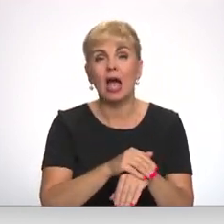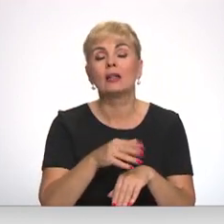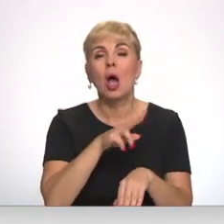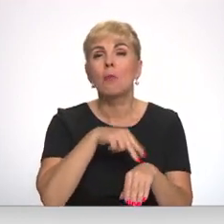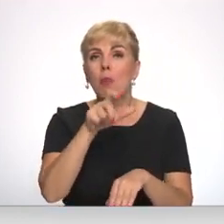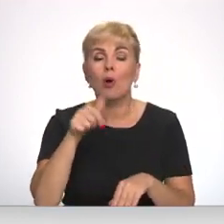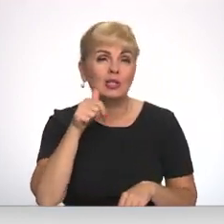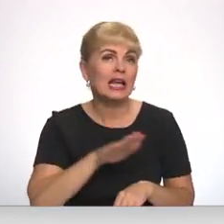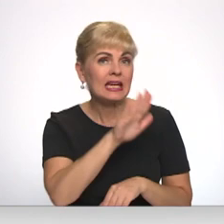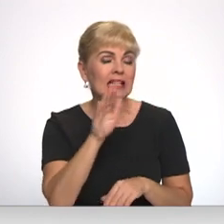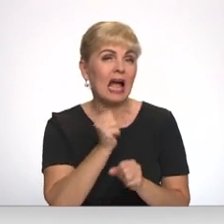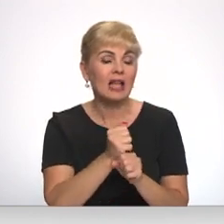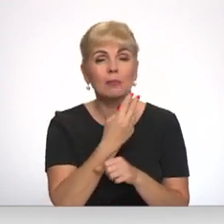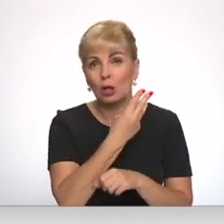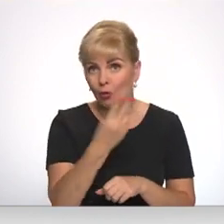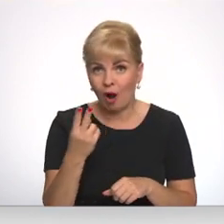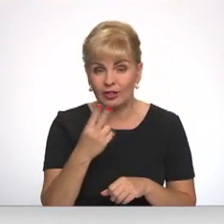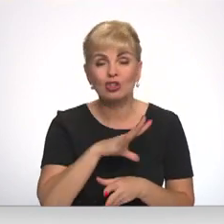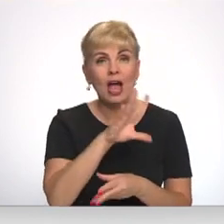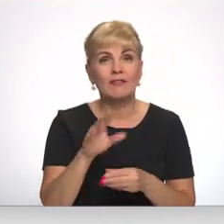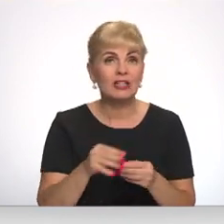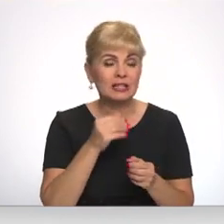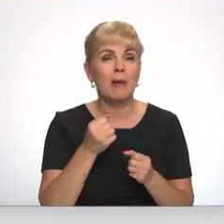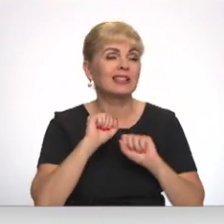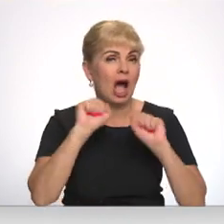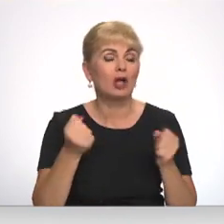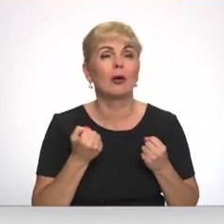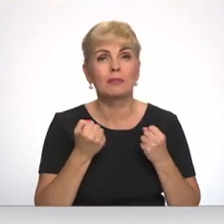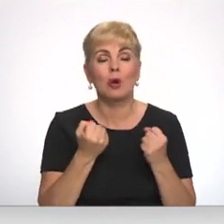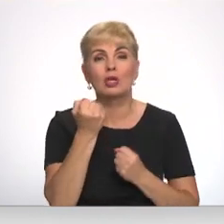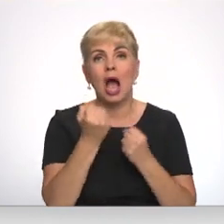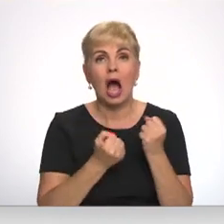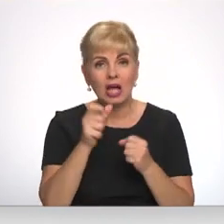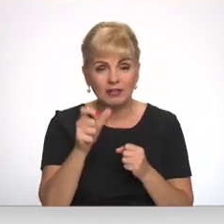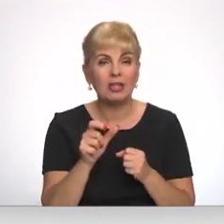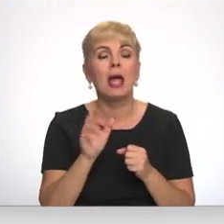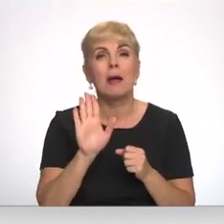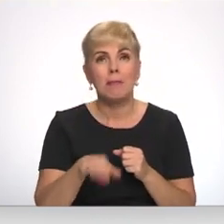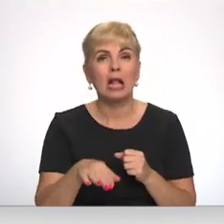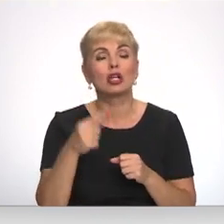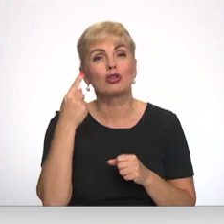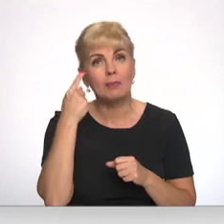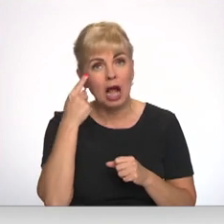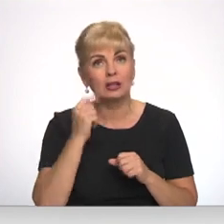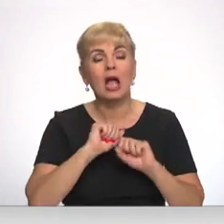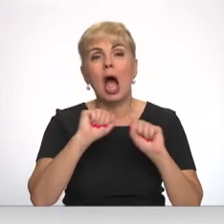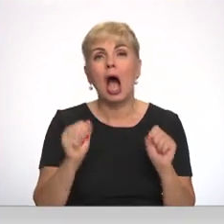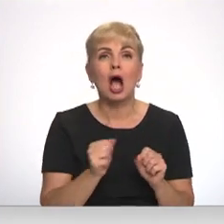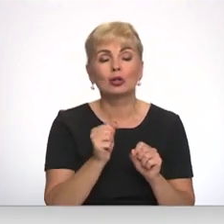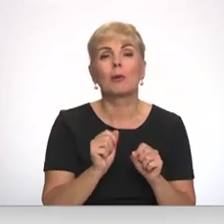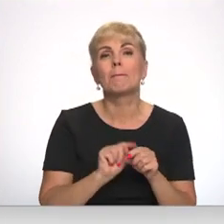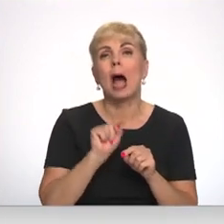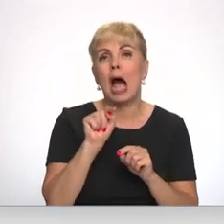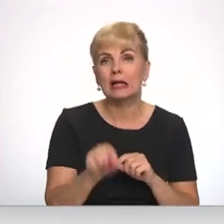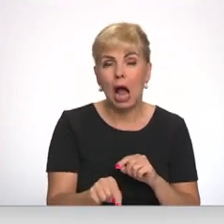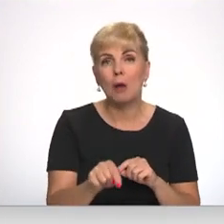policisti ikdienas darbā novērojuši, ka vismaz skriešanas ziņā autovadītāji kļuvuši prātīgāki. Braukšanas ātrumu pārkāpumi pēc